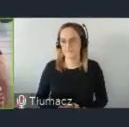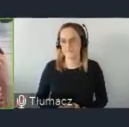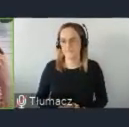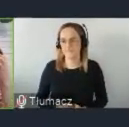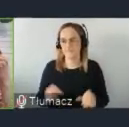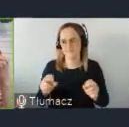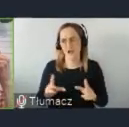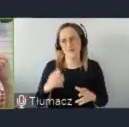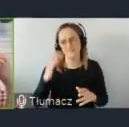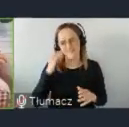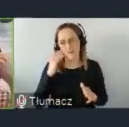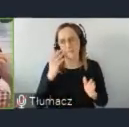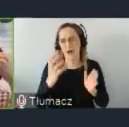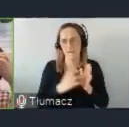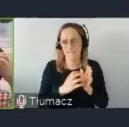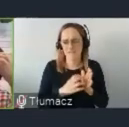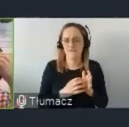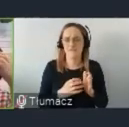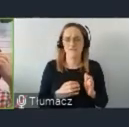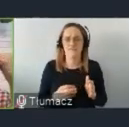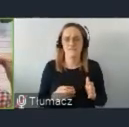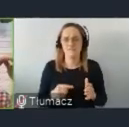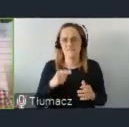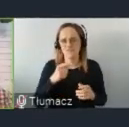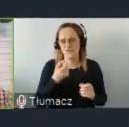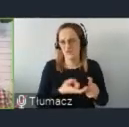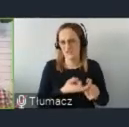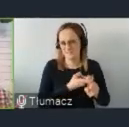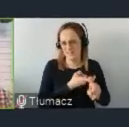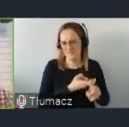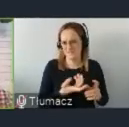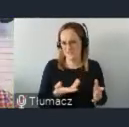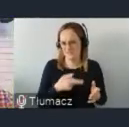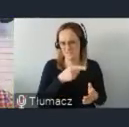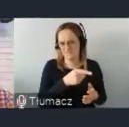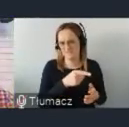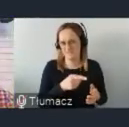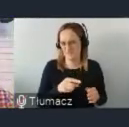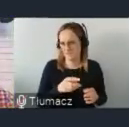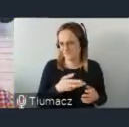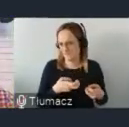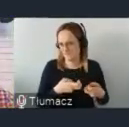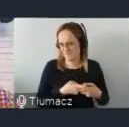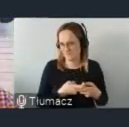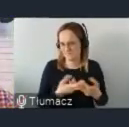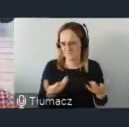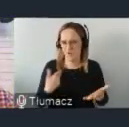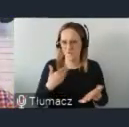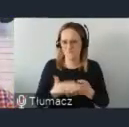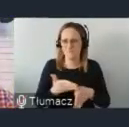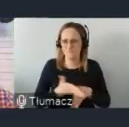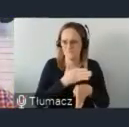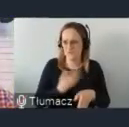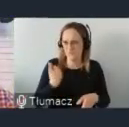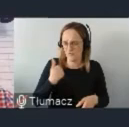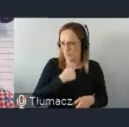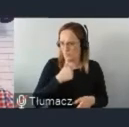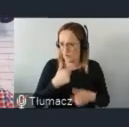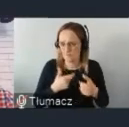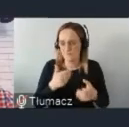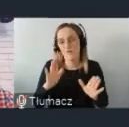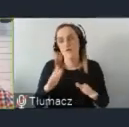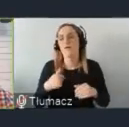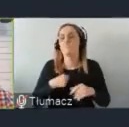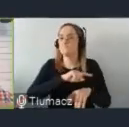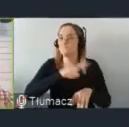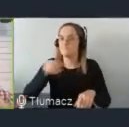Tak, znam tą aplikację, ona po prostu niestety nam się tutaj zawiesza w ClickMeetingu, bo już robiliśmy trochę tych prób. Ale może zróbmy tak,